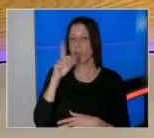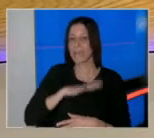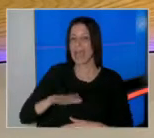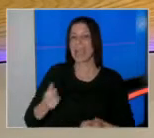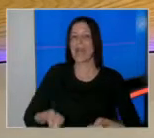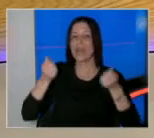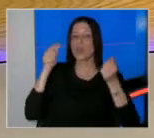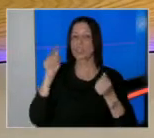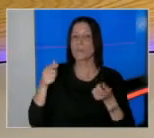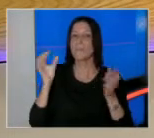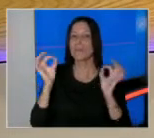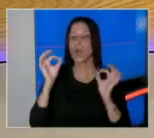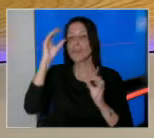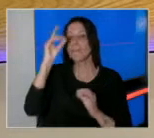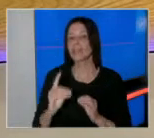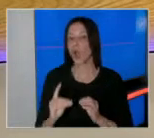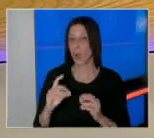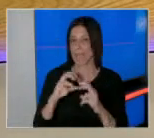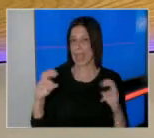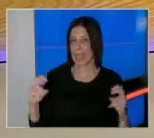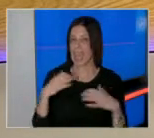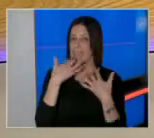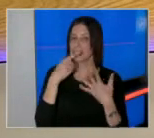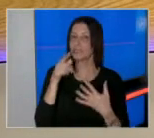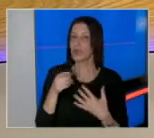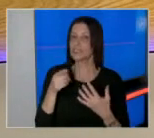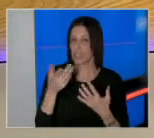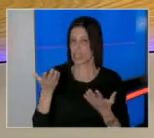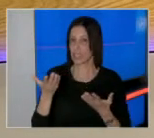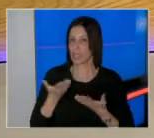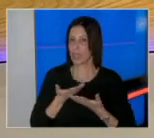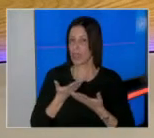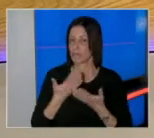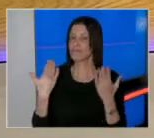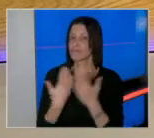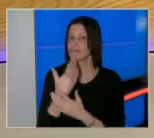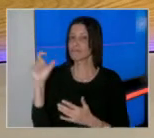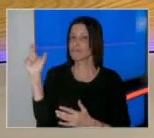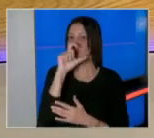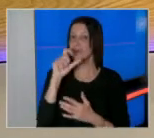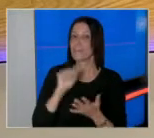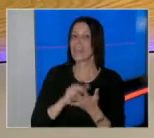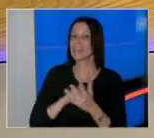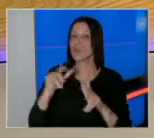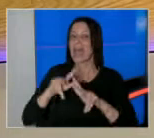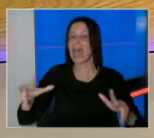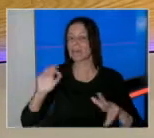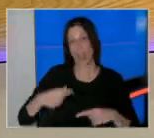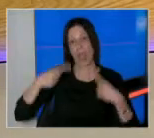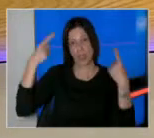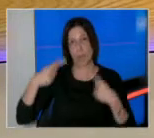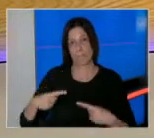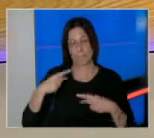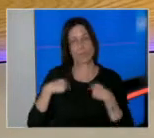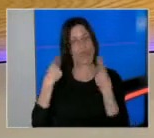החינוך שלה. בעיקר בדרום העיר דרך אגב. הסיפור הזה קיבל, אגב, כותרת ראשית בעיתון הארץ של היום. עוד נשוב